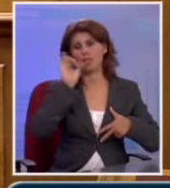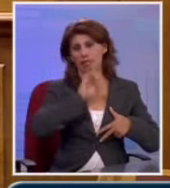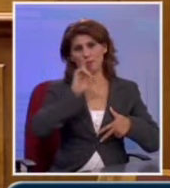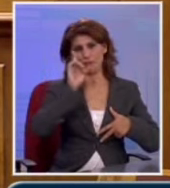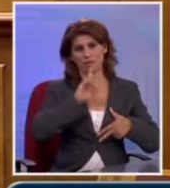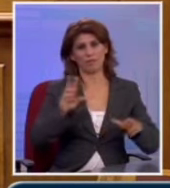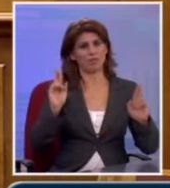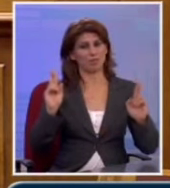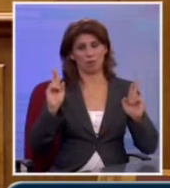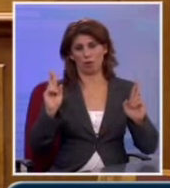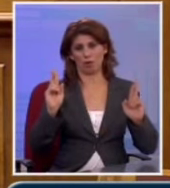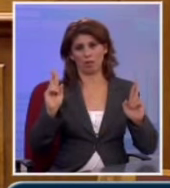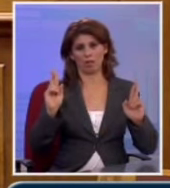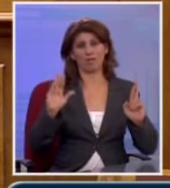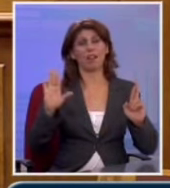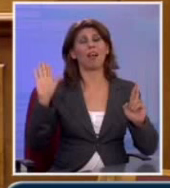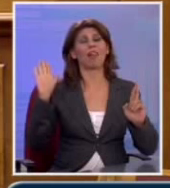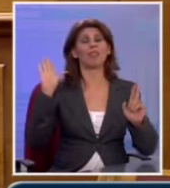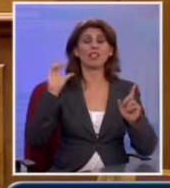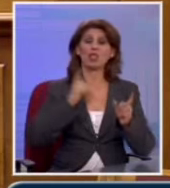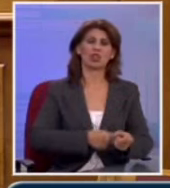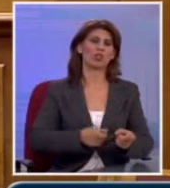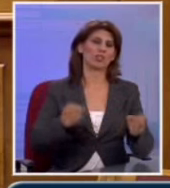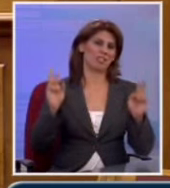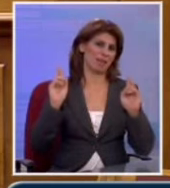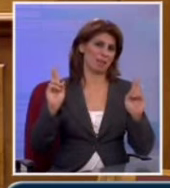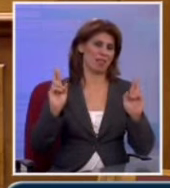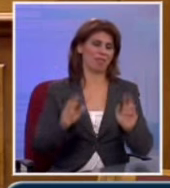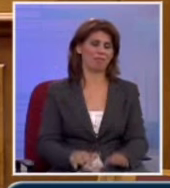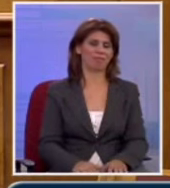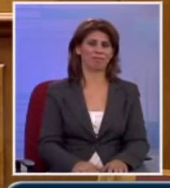τις προσδοκίες του, δεν θα σκοτώσει την ελπίδα του.